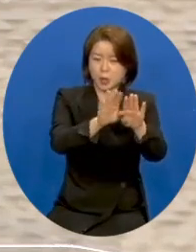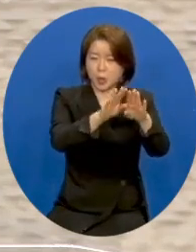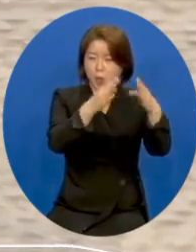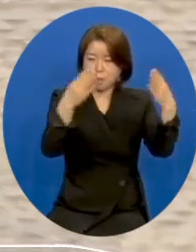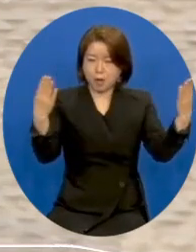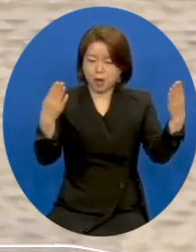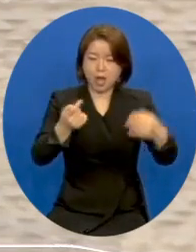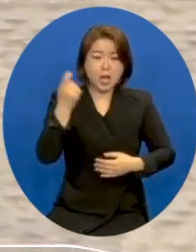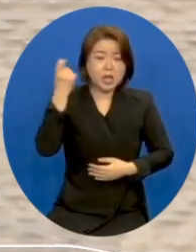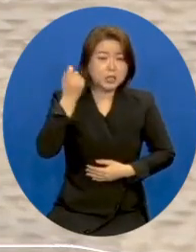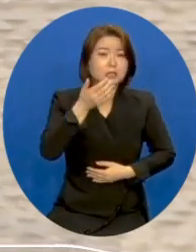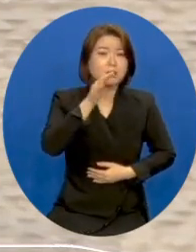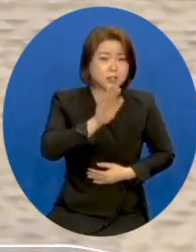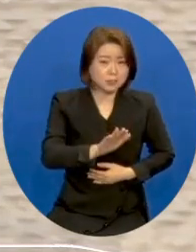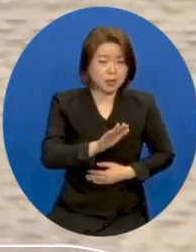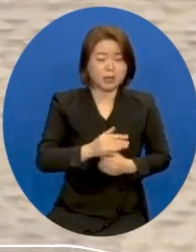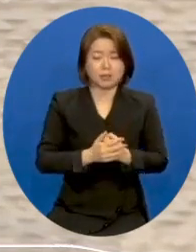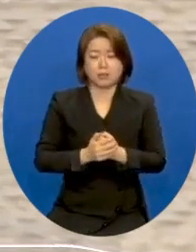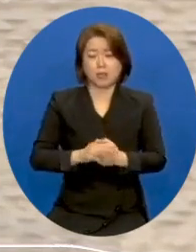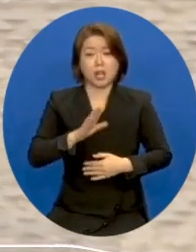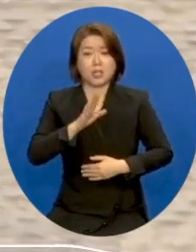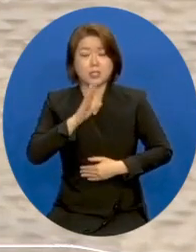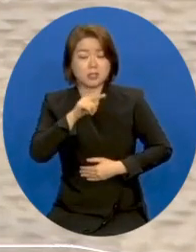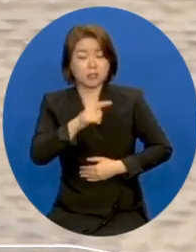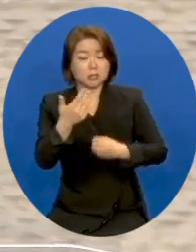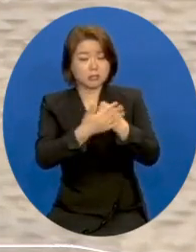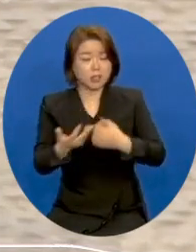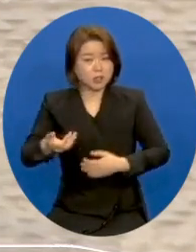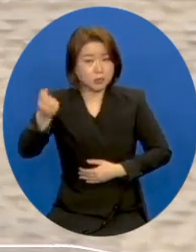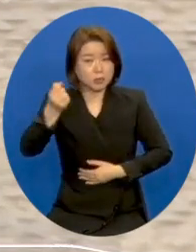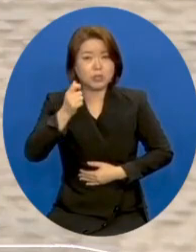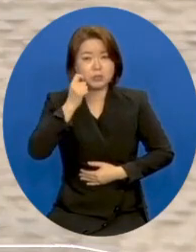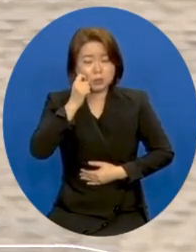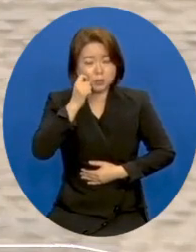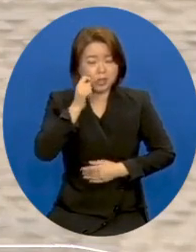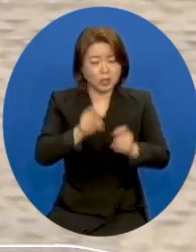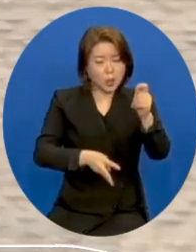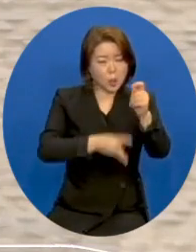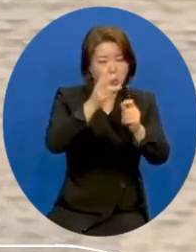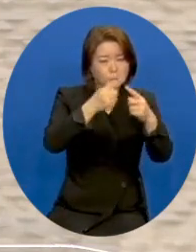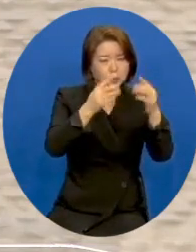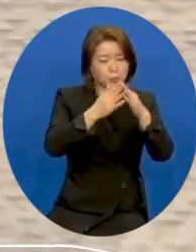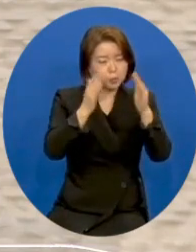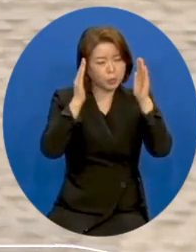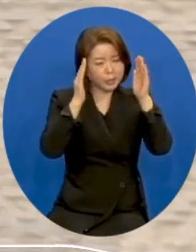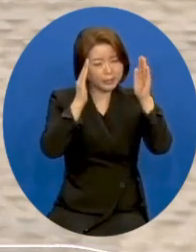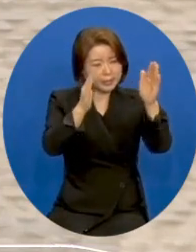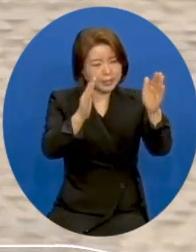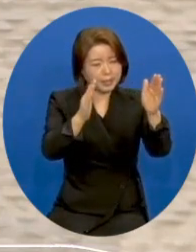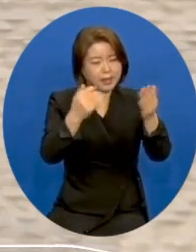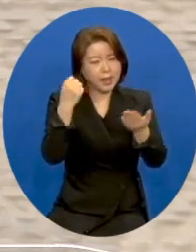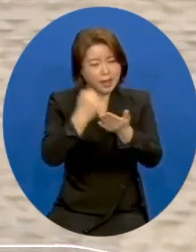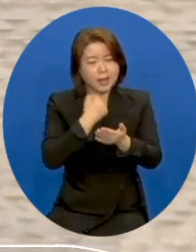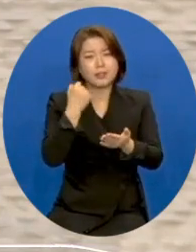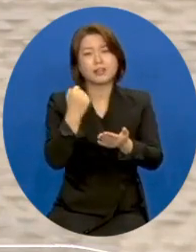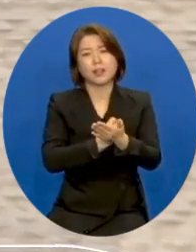열렸음을 듣고도 실제로 그 은혜를 누리지 못하는 고린도 교회 교인들을 향한